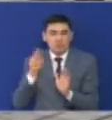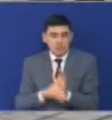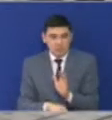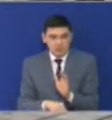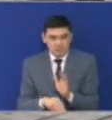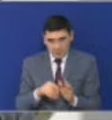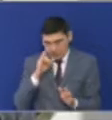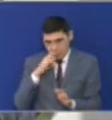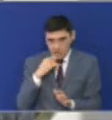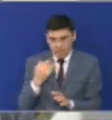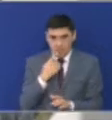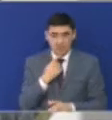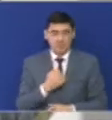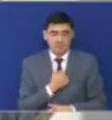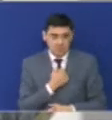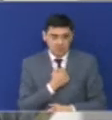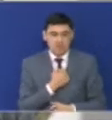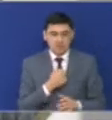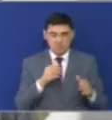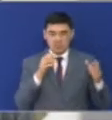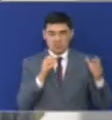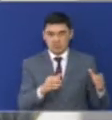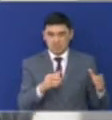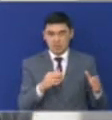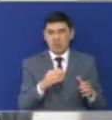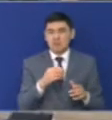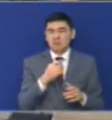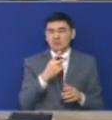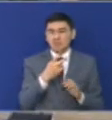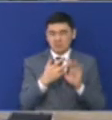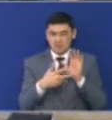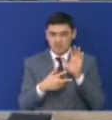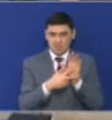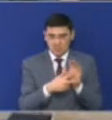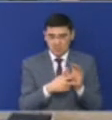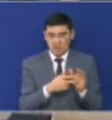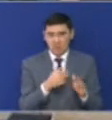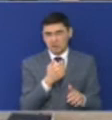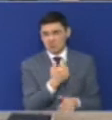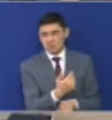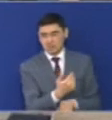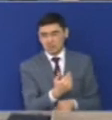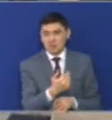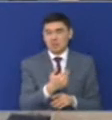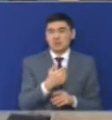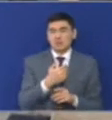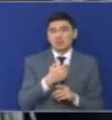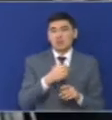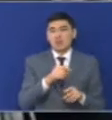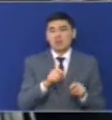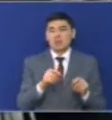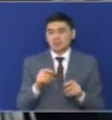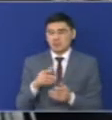героизма казахстанских солдат является боевое знамя 238-й стрелковой дивизии, которая была сформирована